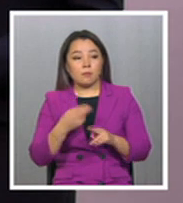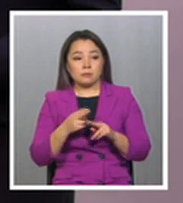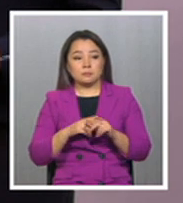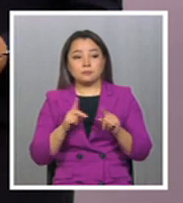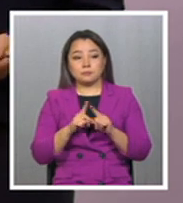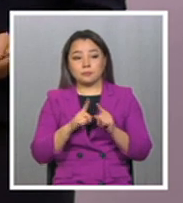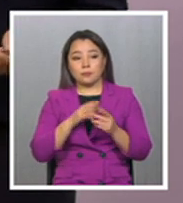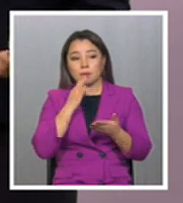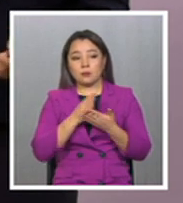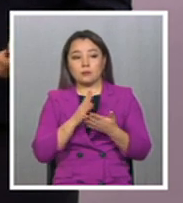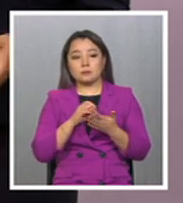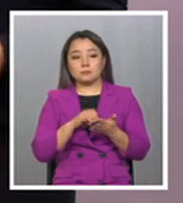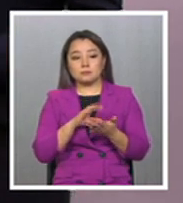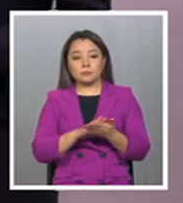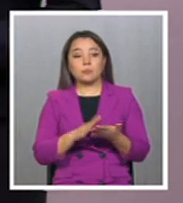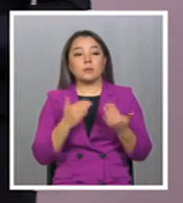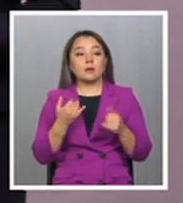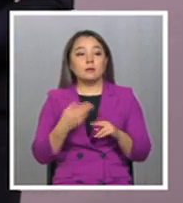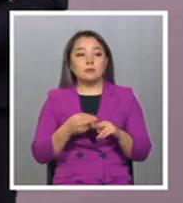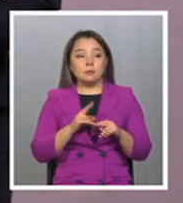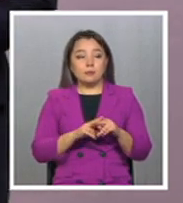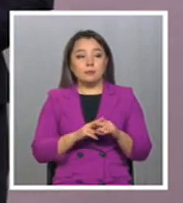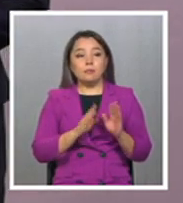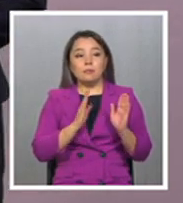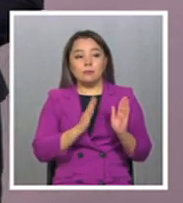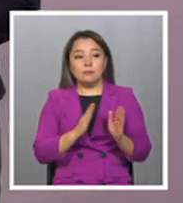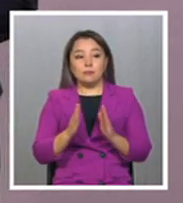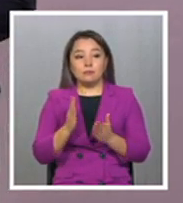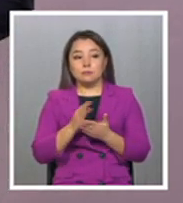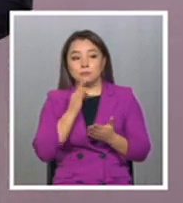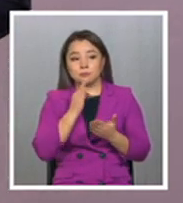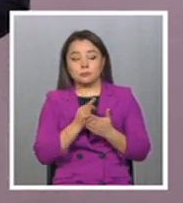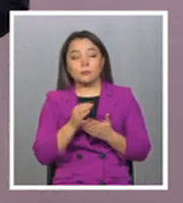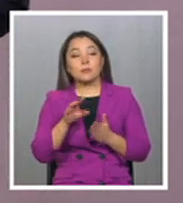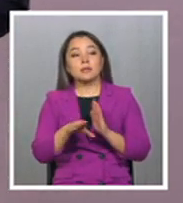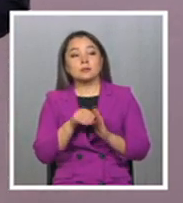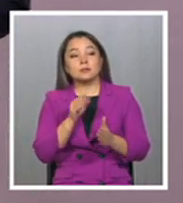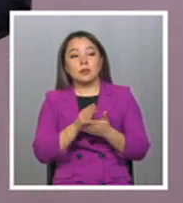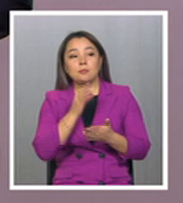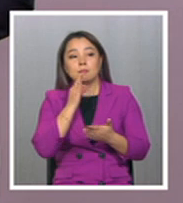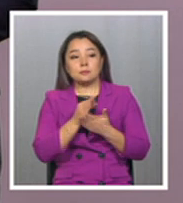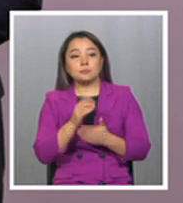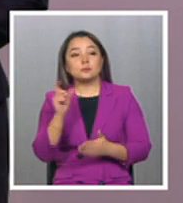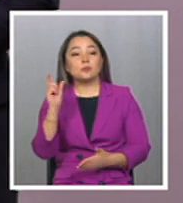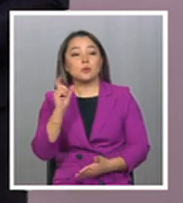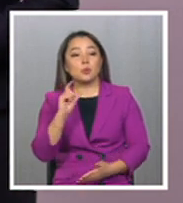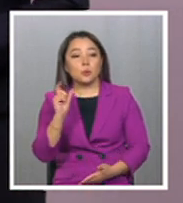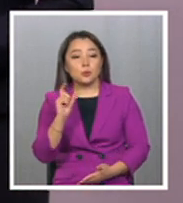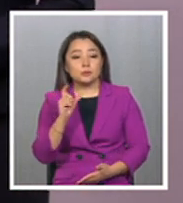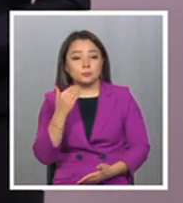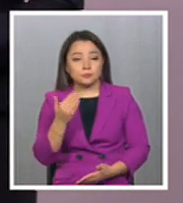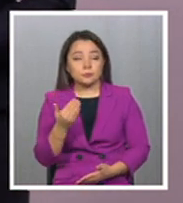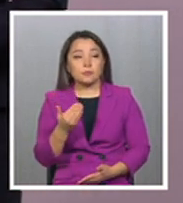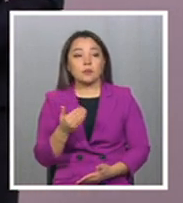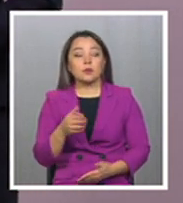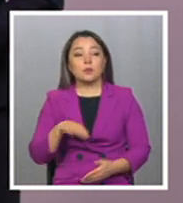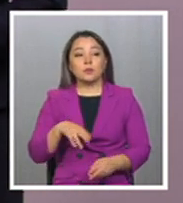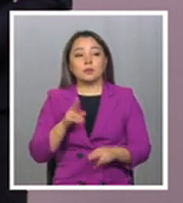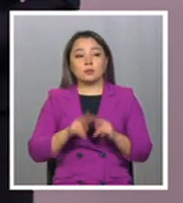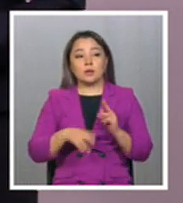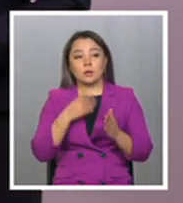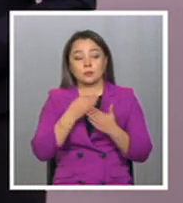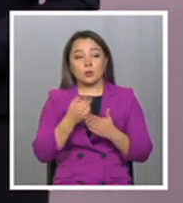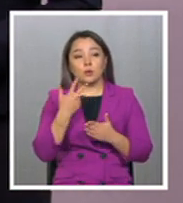белгілеп аламыз. Енді рет бойынша таңдап аламыз. көк түсті өзінен кейінгі